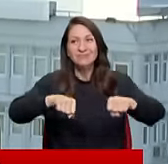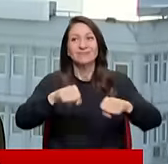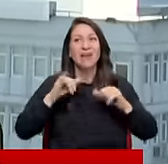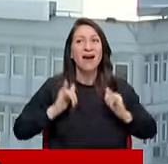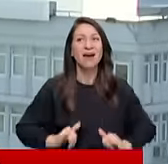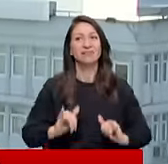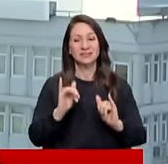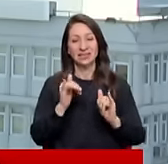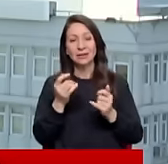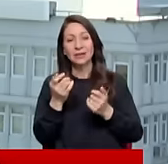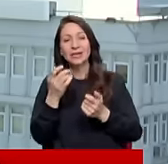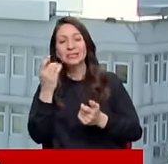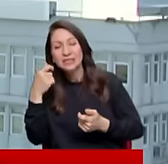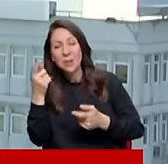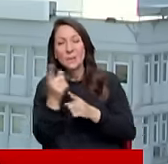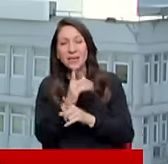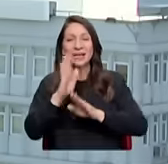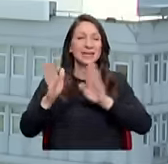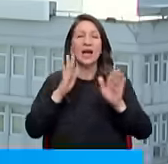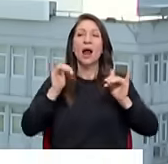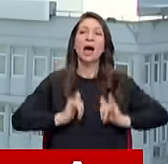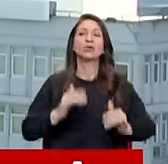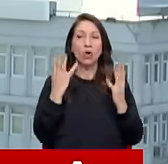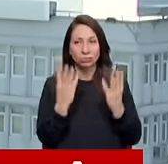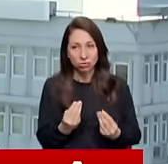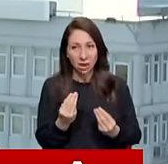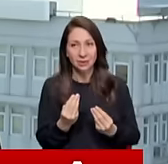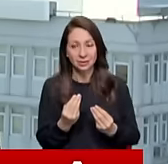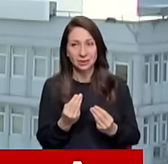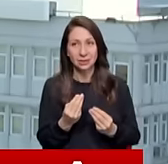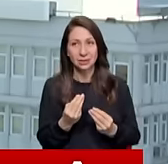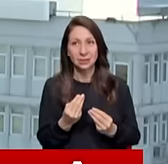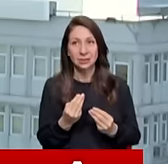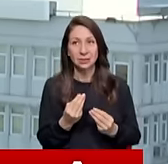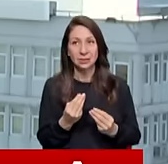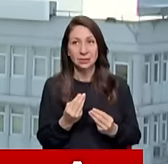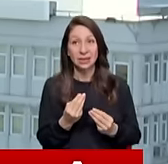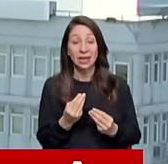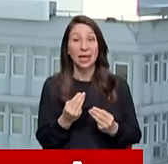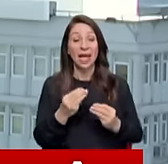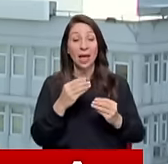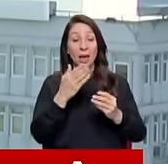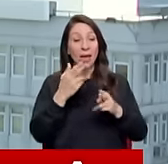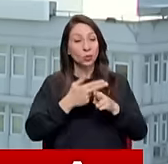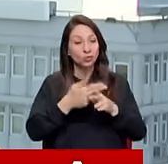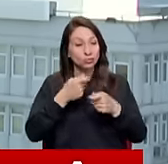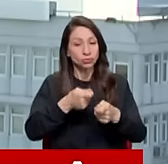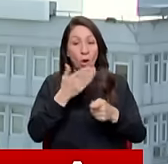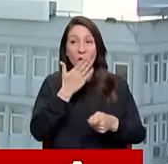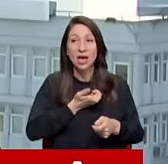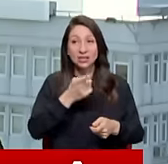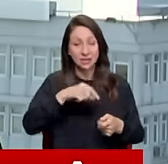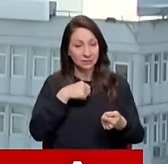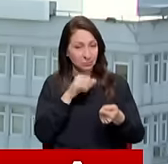kreşlere bırakıp sosyal hayata çok daha içine dahil olabilecek bir yapıya sürükleyeceğiz. Etüt merkezlerimizde